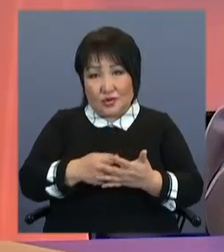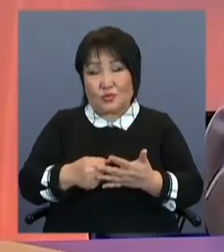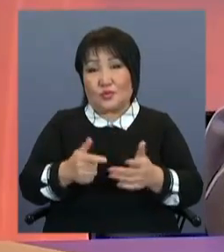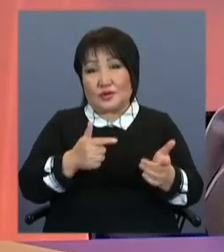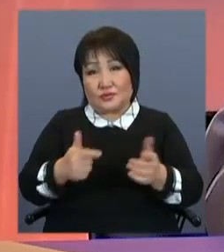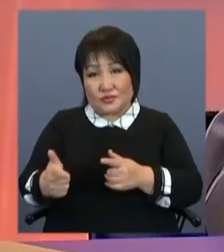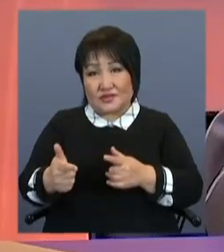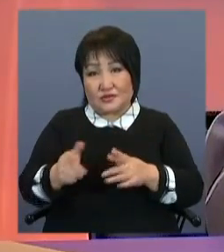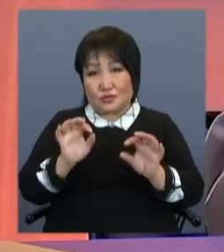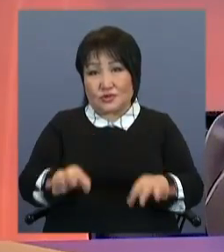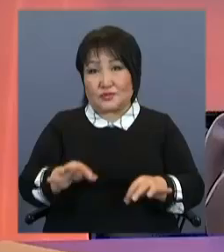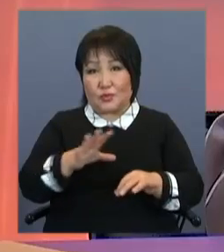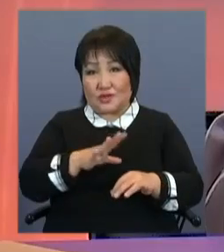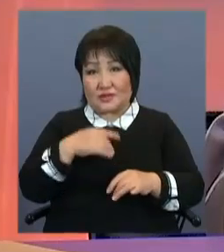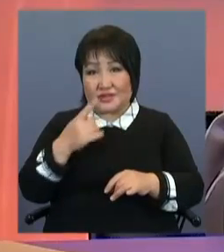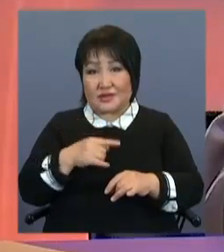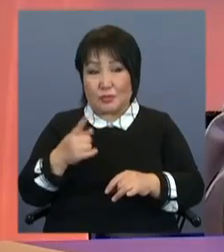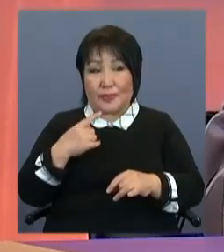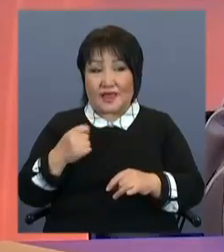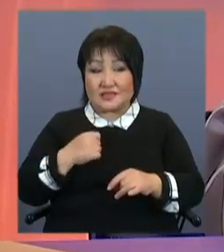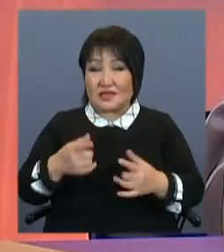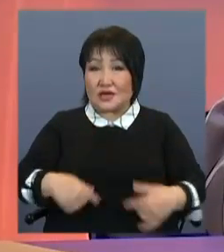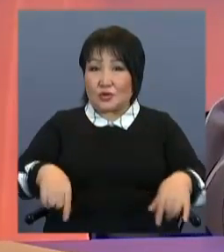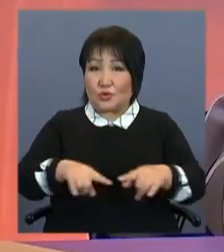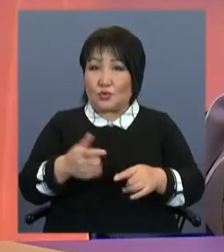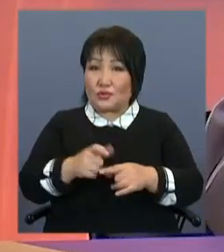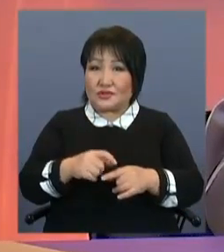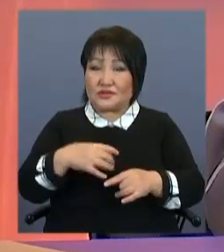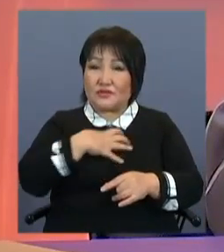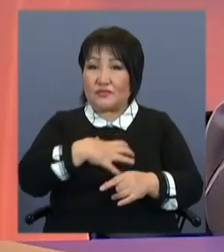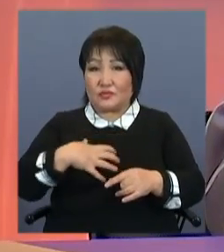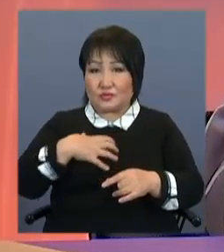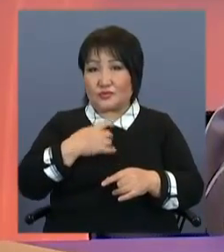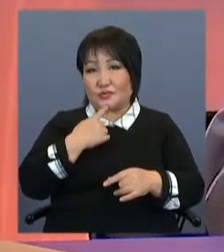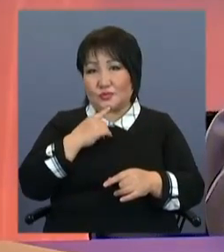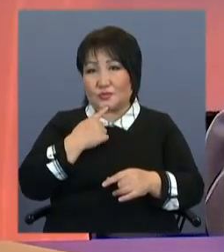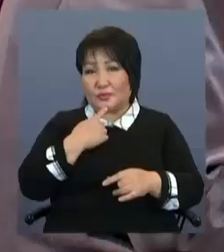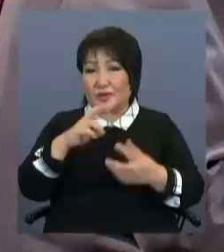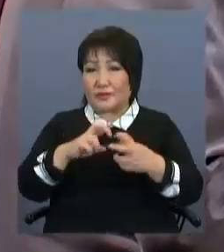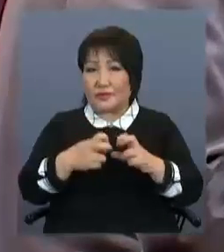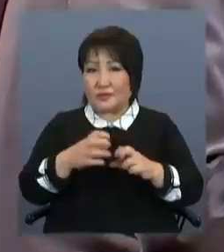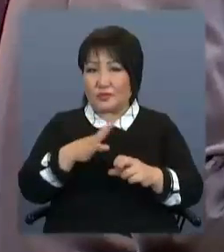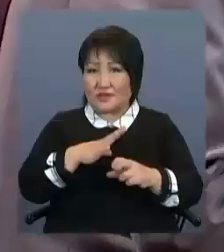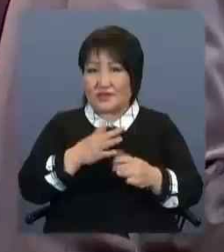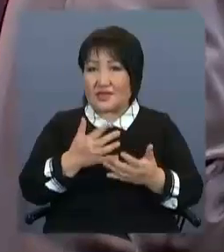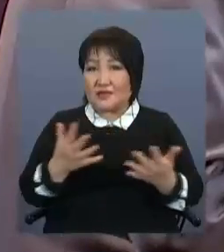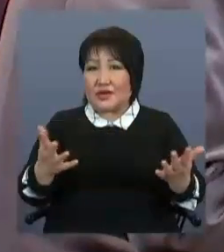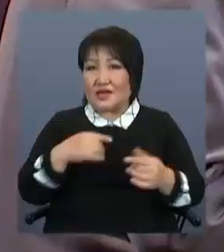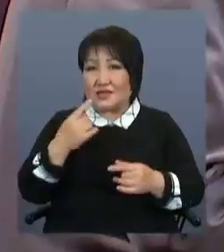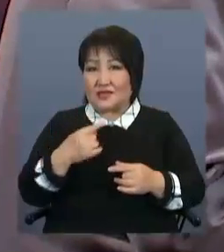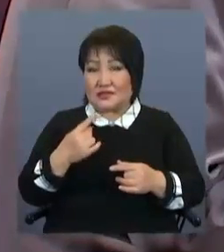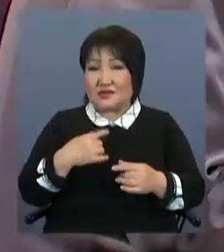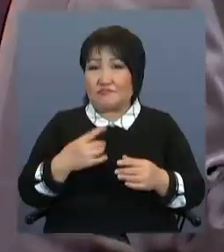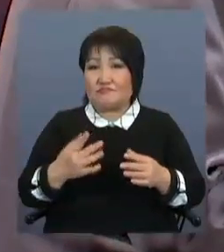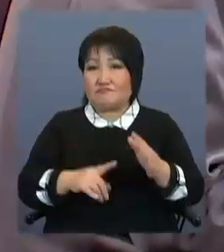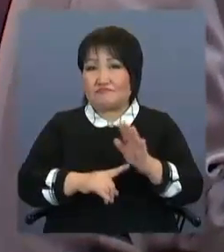Әскердің құруы өте күрделі проблема болды. Кейбіреулер айтады, нольдан бастадық, мы начали с ноль